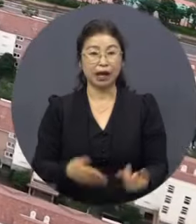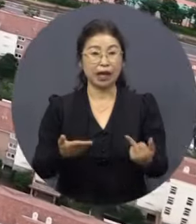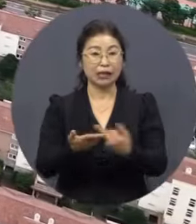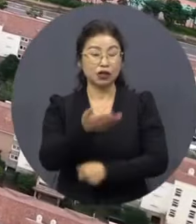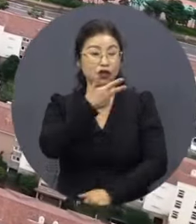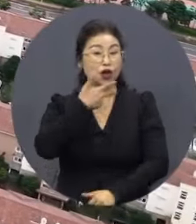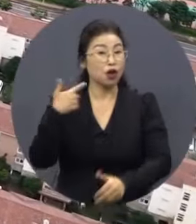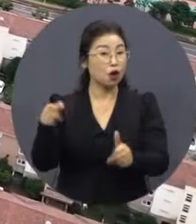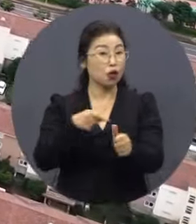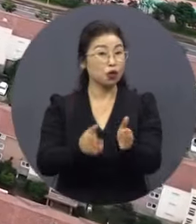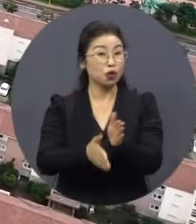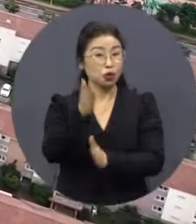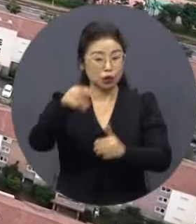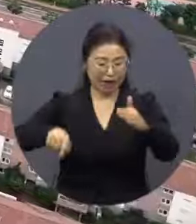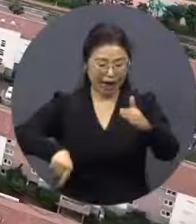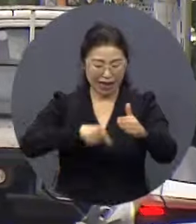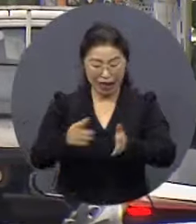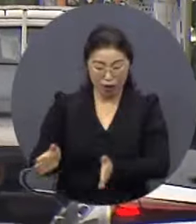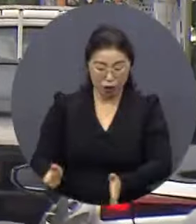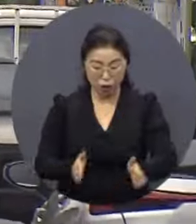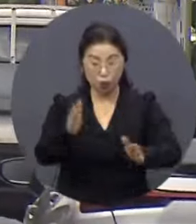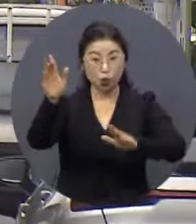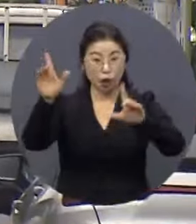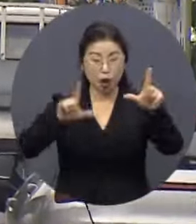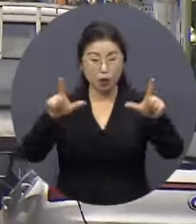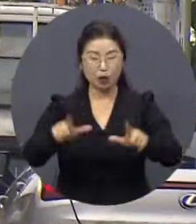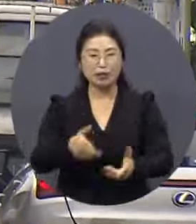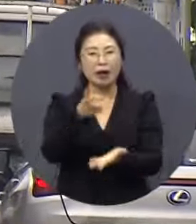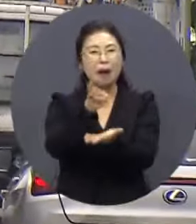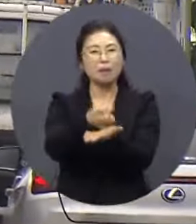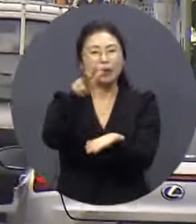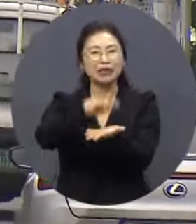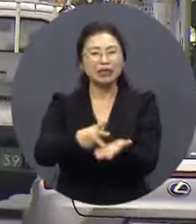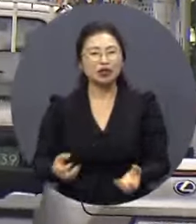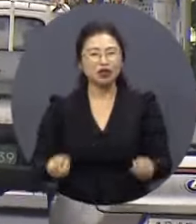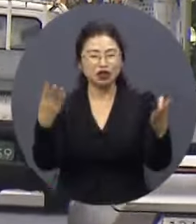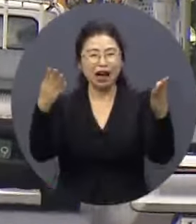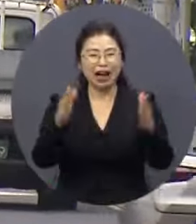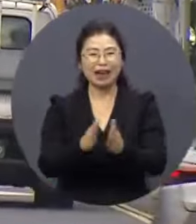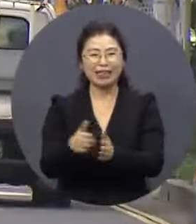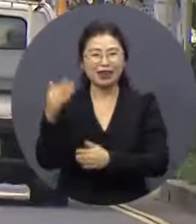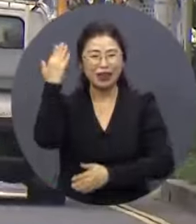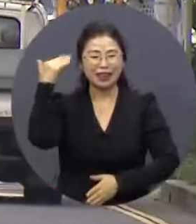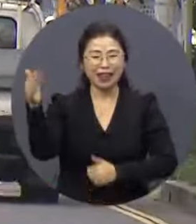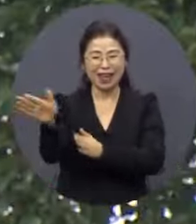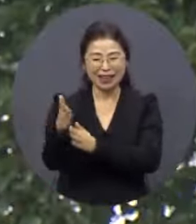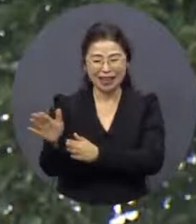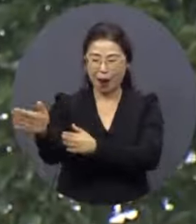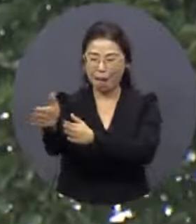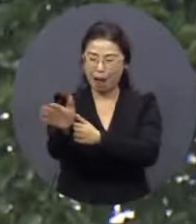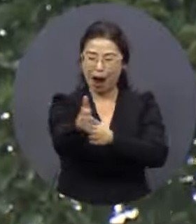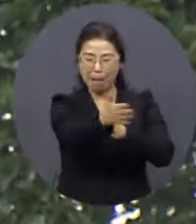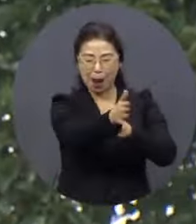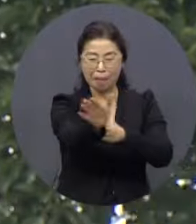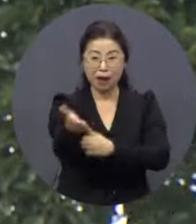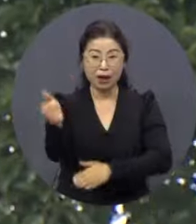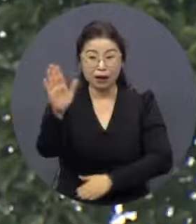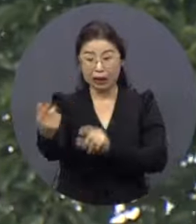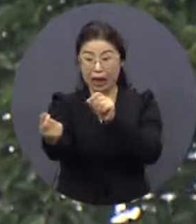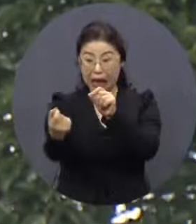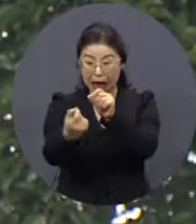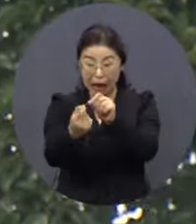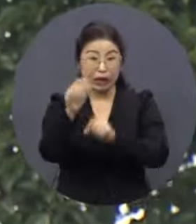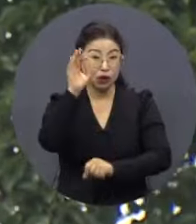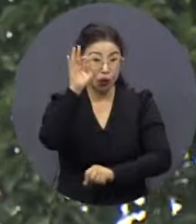제주 영어교육도시 안에 있는 한 도로. 제헌절을 맞아 가로등마다 태극기가 걸렸습니다. 그런데 가까이